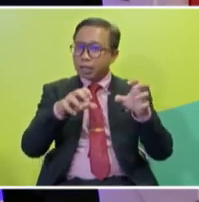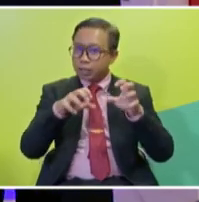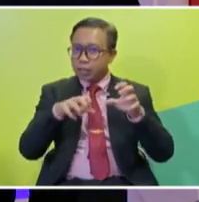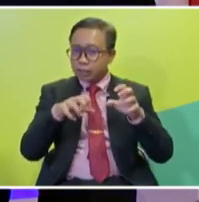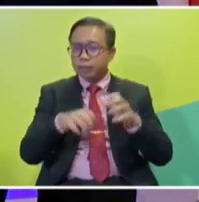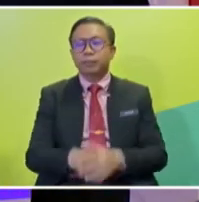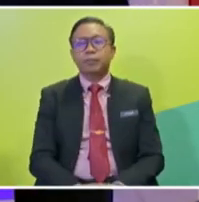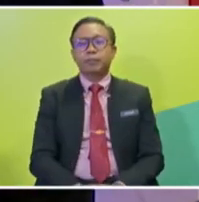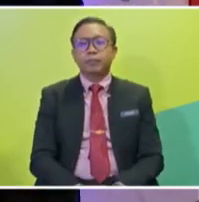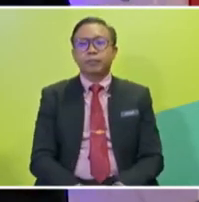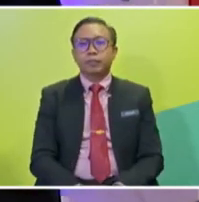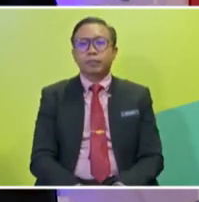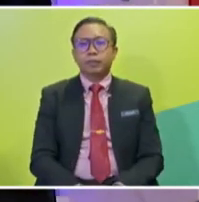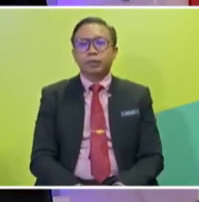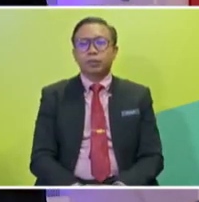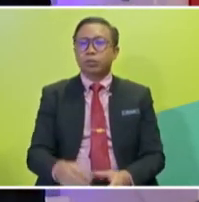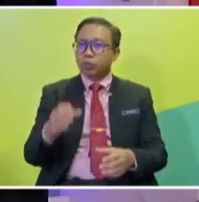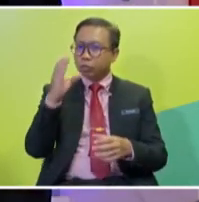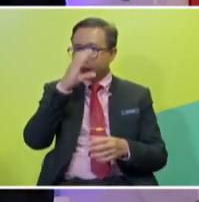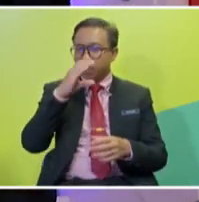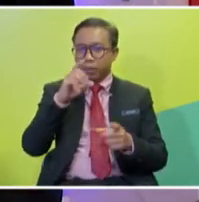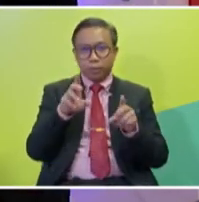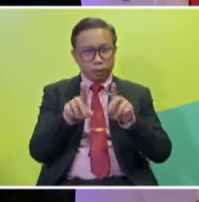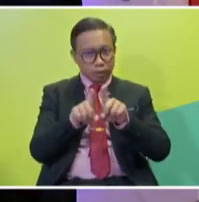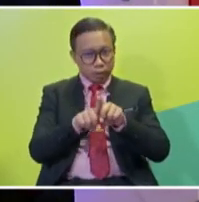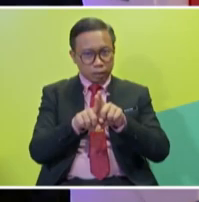dalam hal ini mencari pasangan